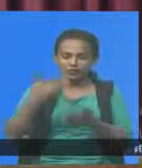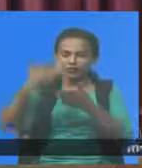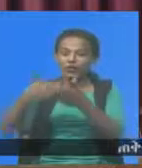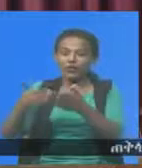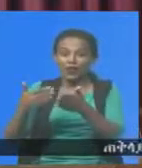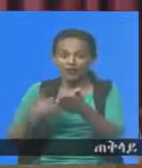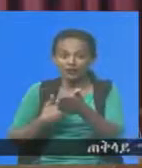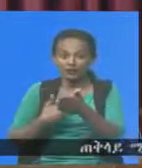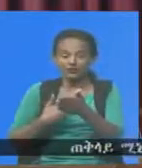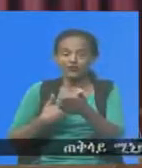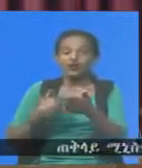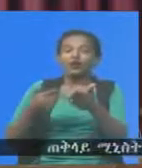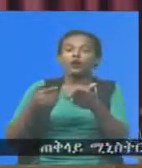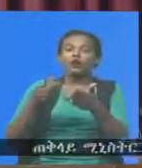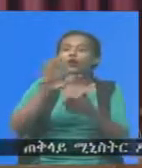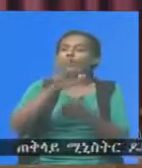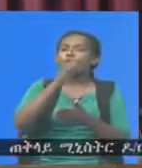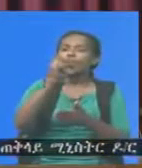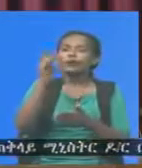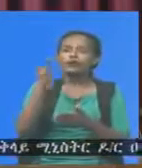ኡጋንዳ 58ኛ ናት